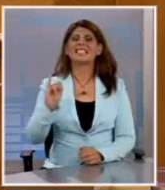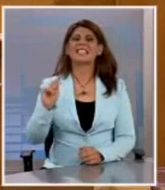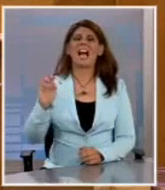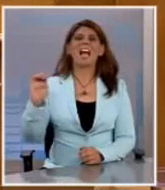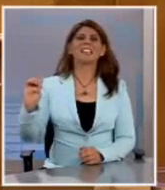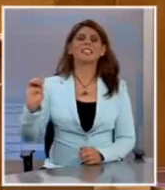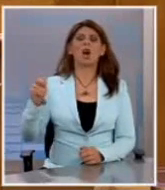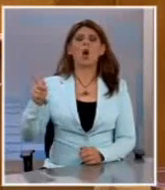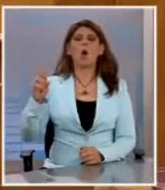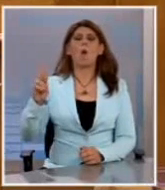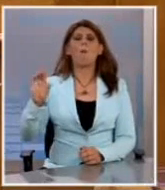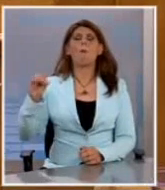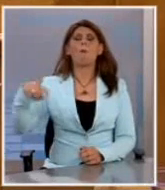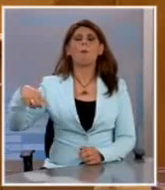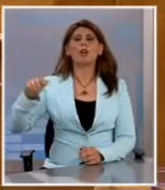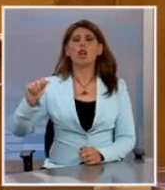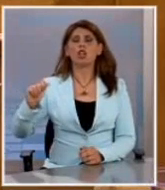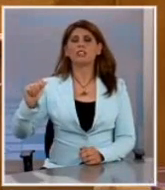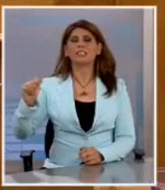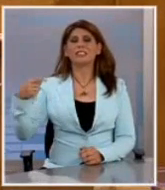protagon.gr και άνοιξα